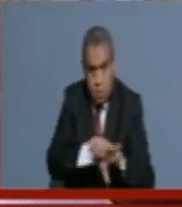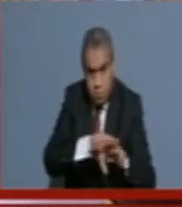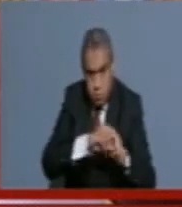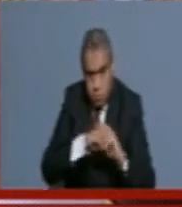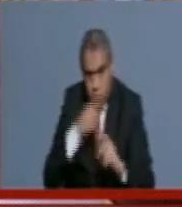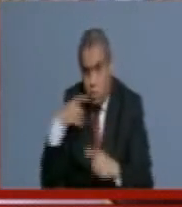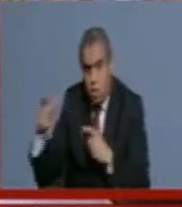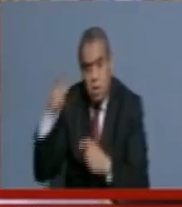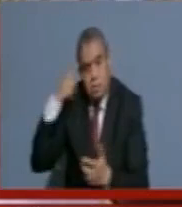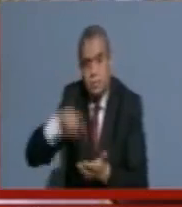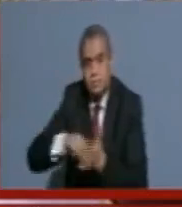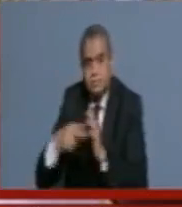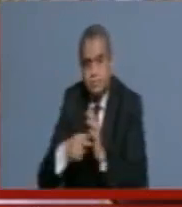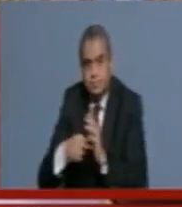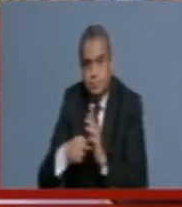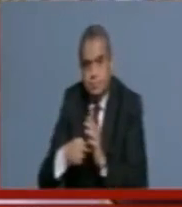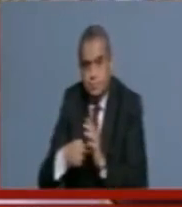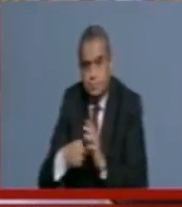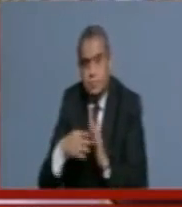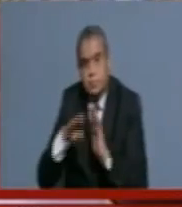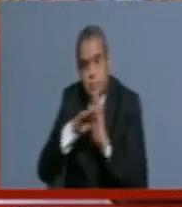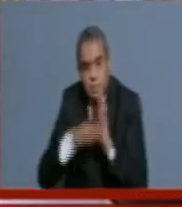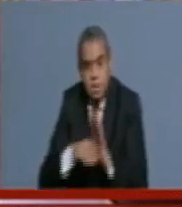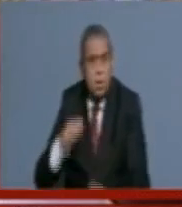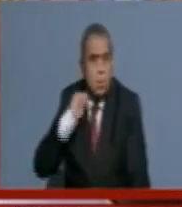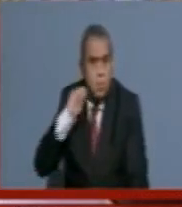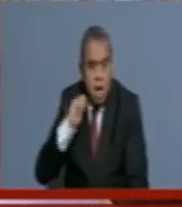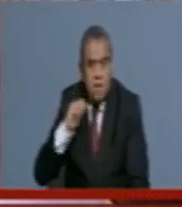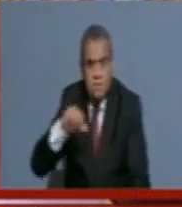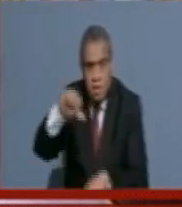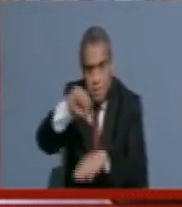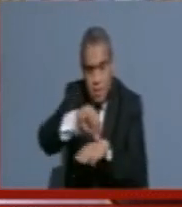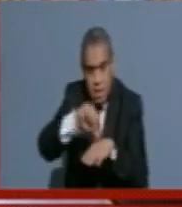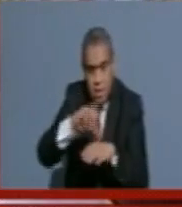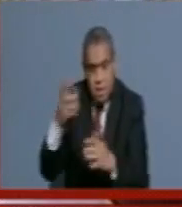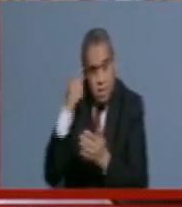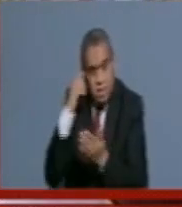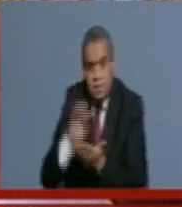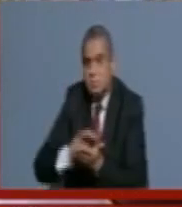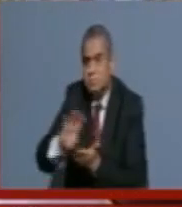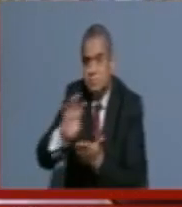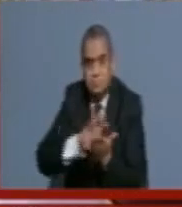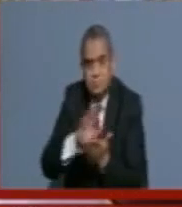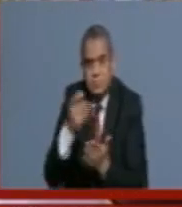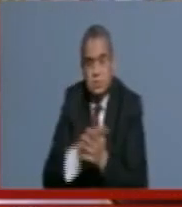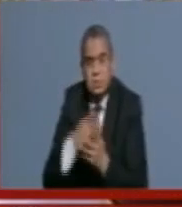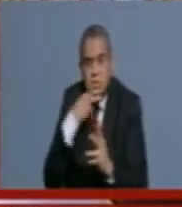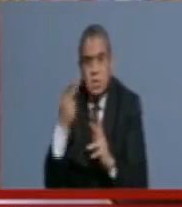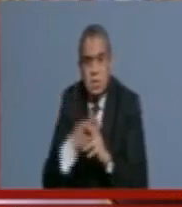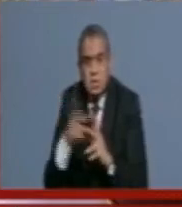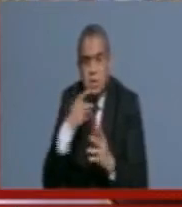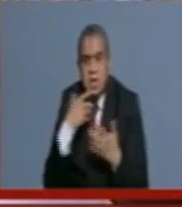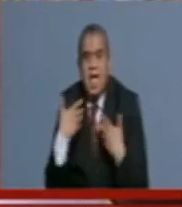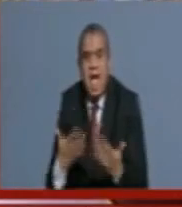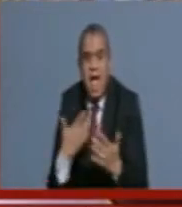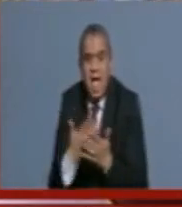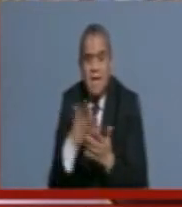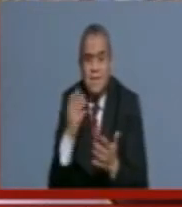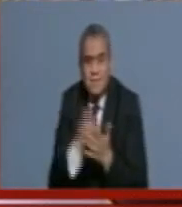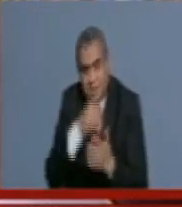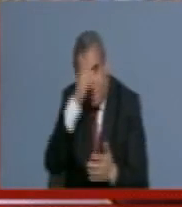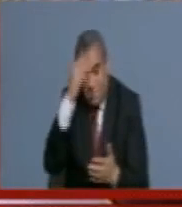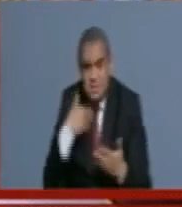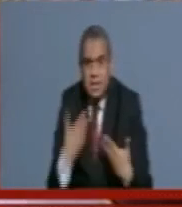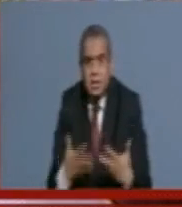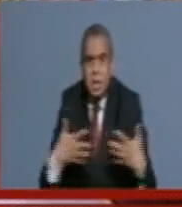هو يقسمها له محافظات ومقرات يوزع ناسه بالتيسير على الناخبين. نوع من انواع